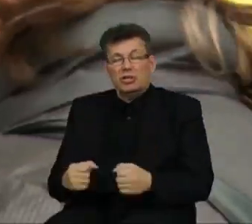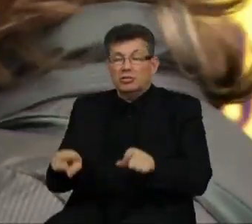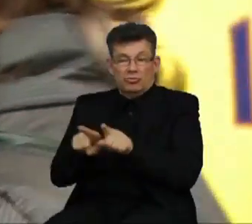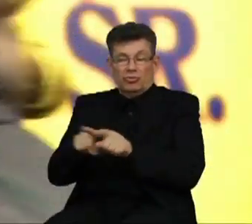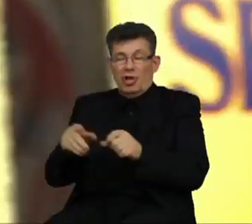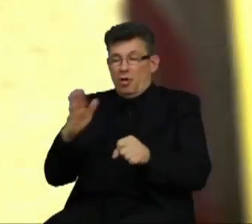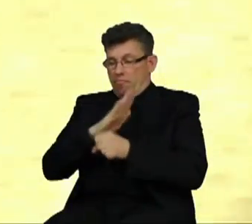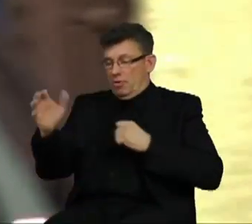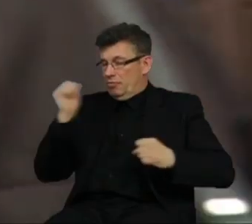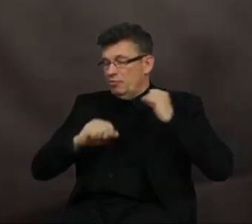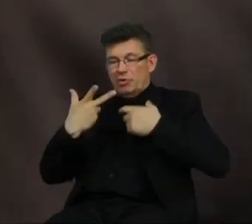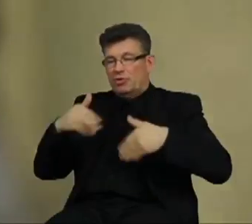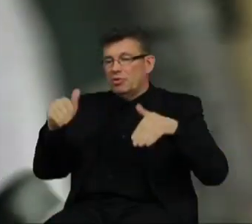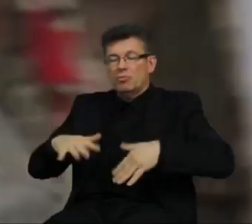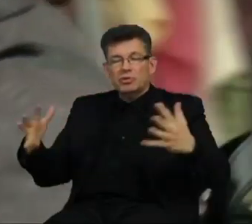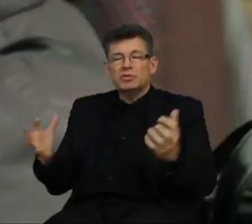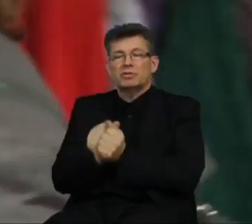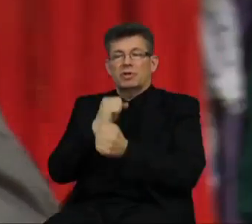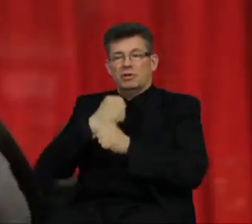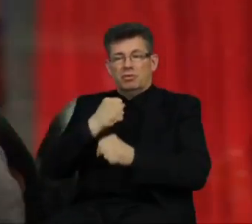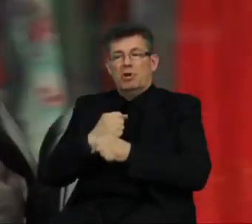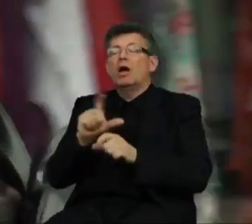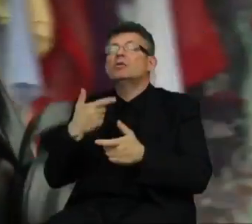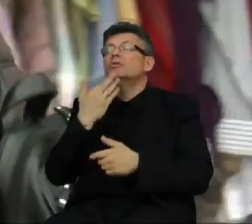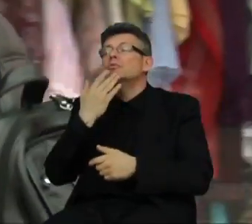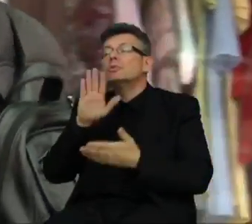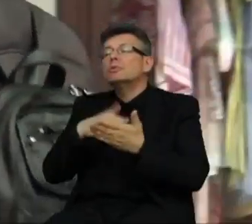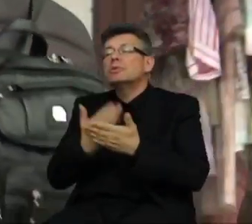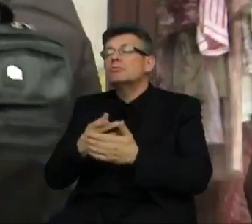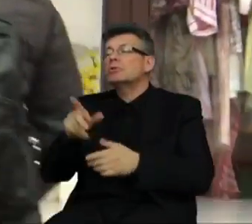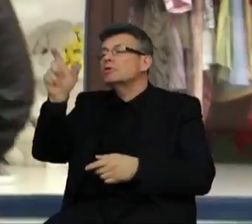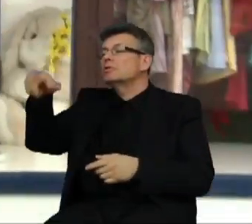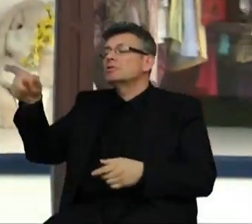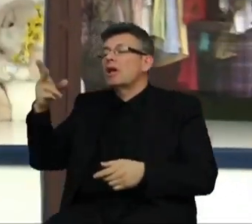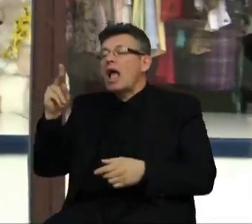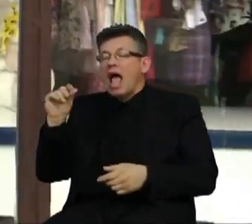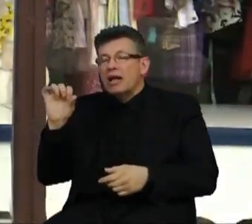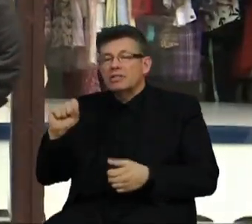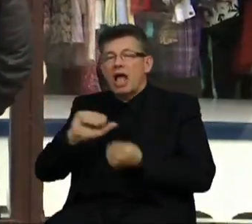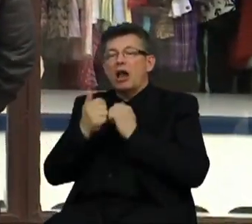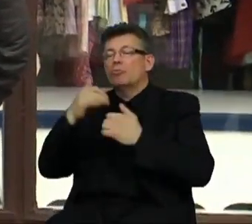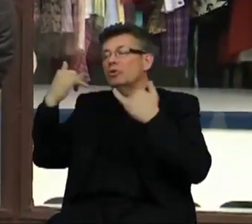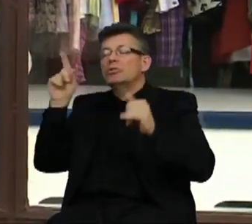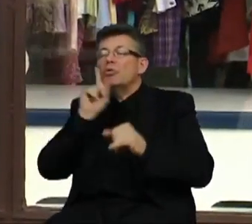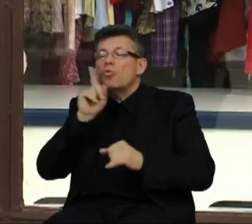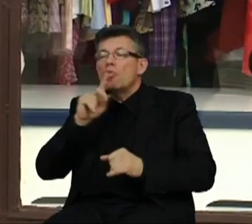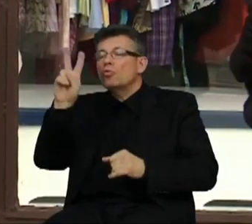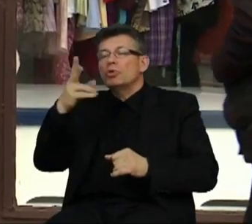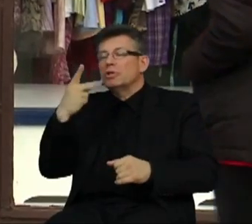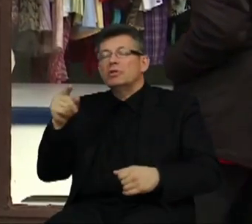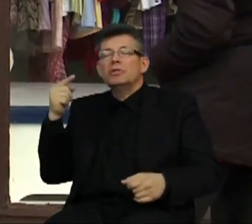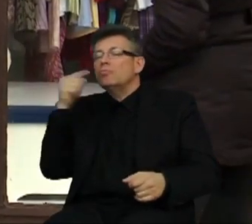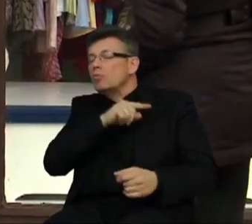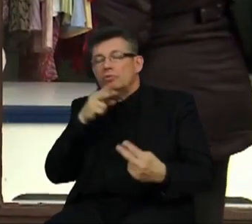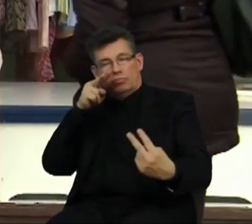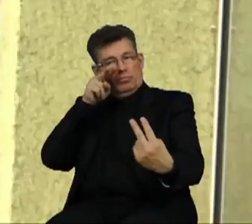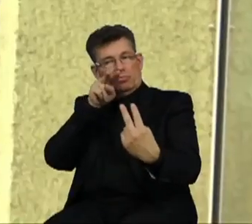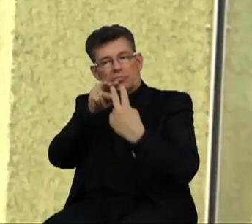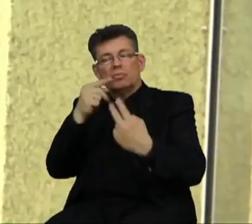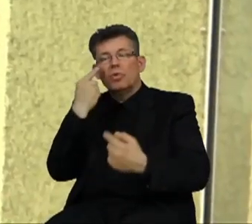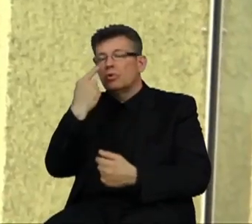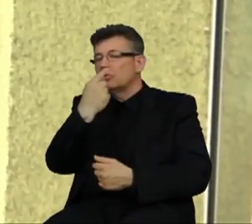pełnosprawna nie może znaleźć pracy, prawda? Chcę mówić, taka Kasia, czy taki jakiś inny chłopiec, który nie potrafi nawet spojrzeć w oczy drugiej